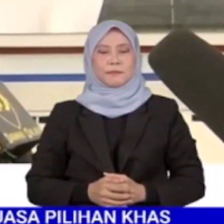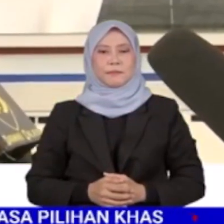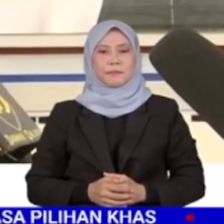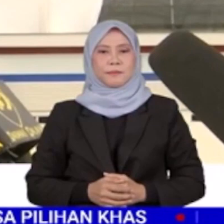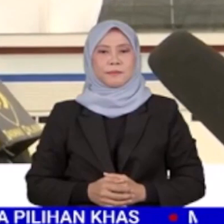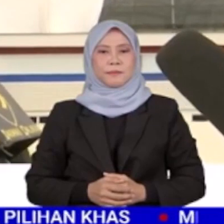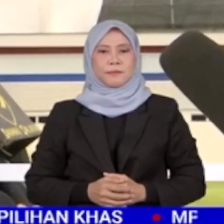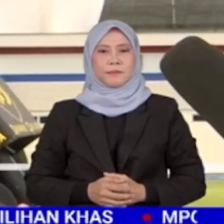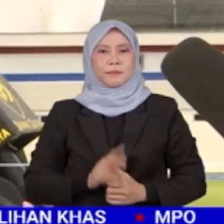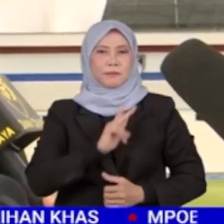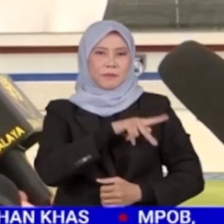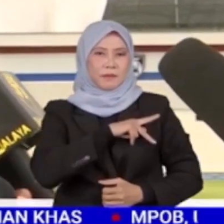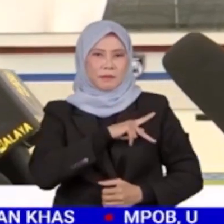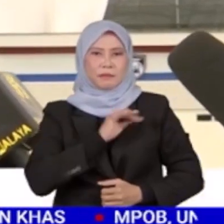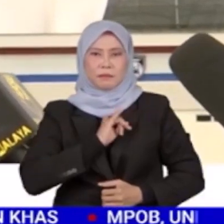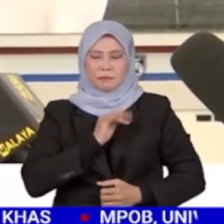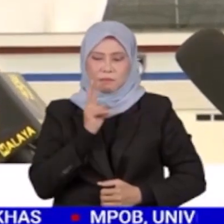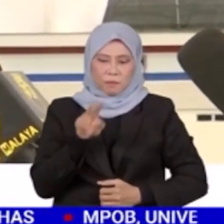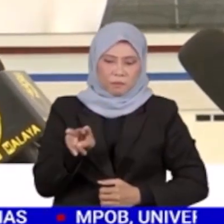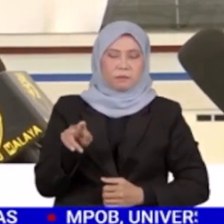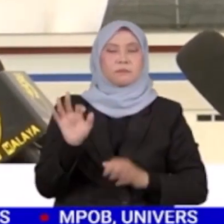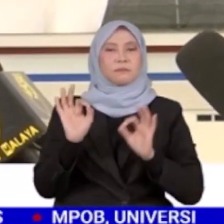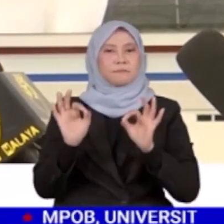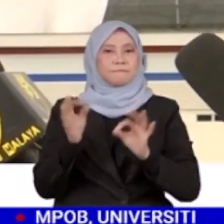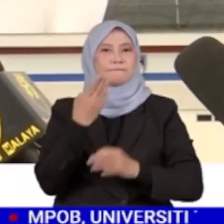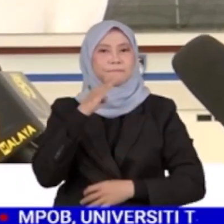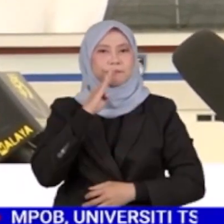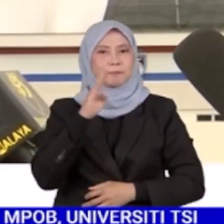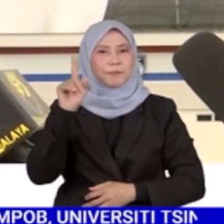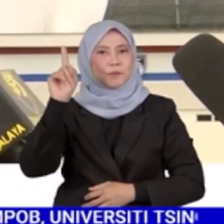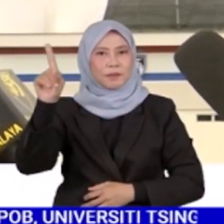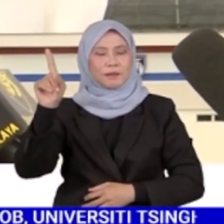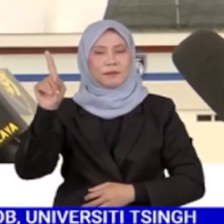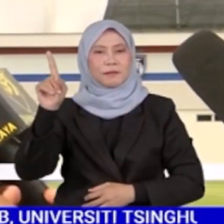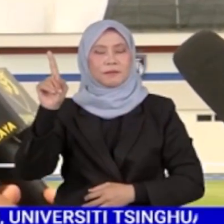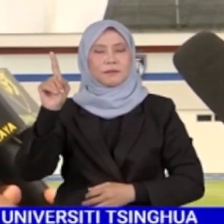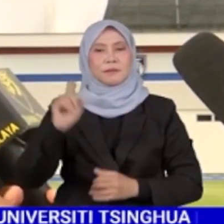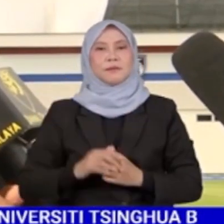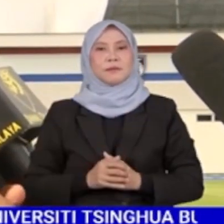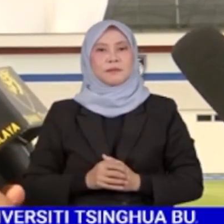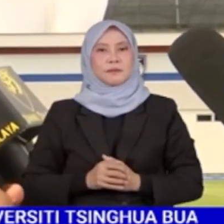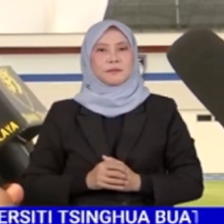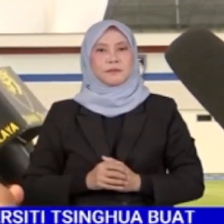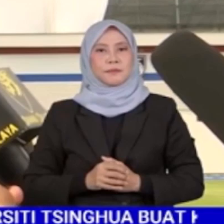Bagi personal, alhamdulillah, dan bukan